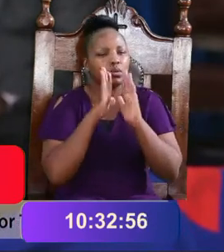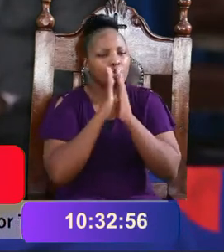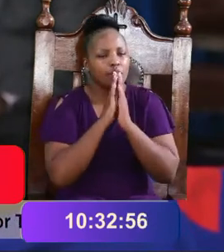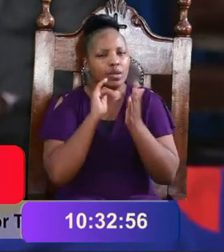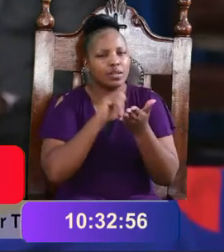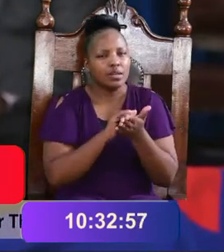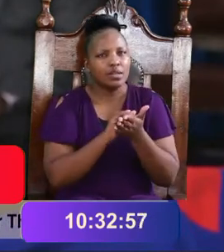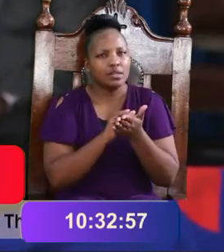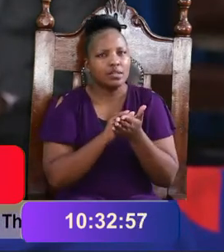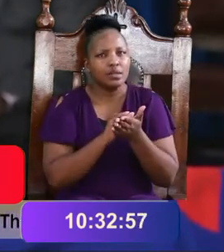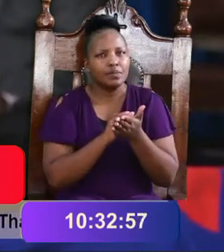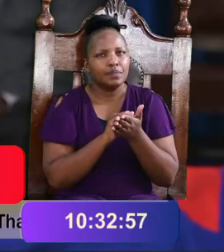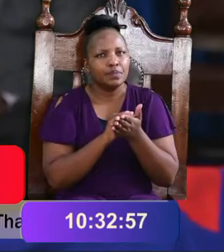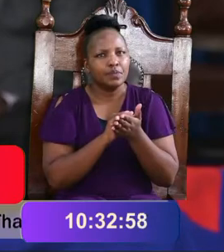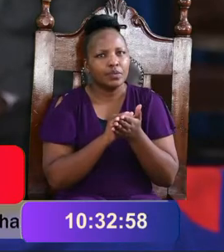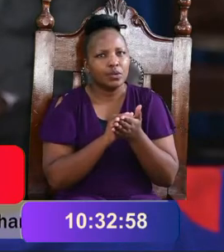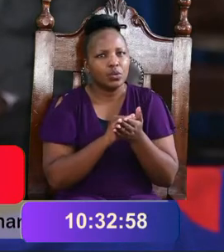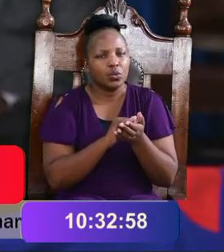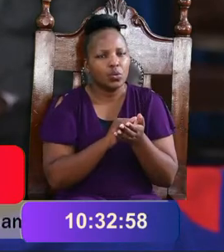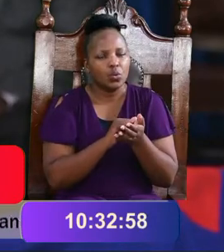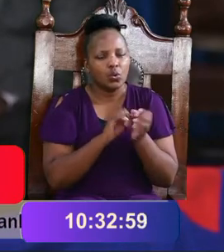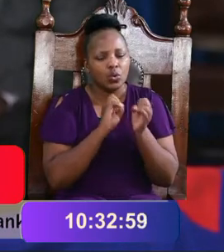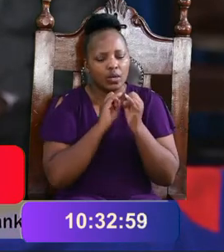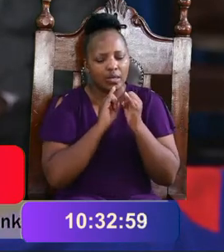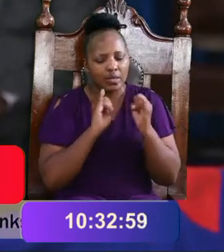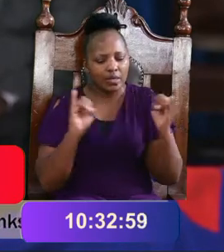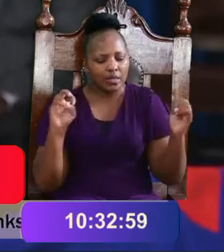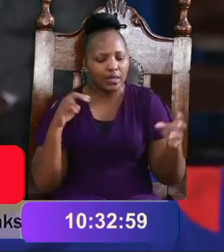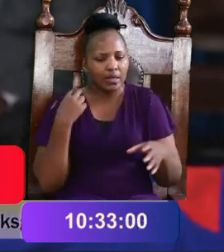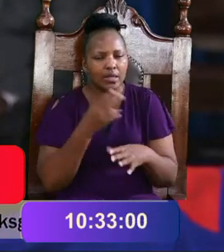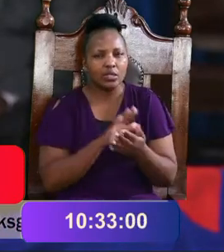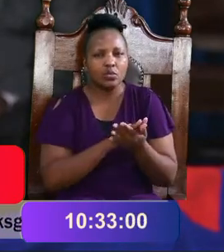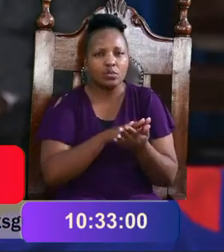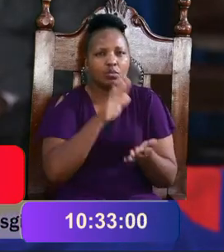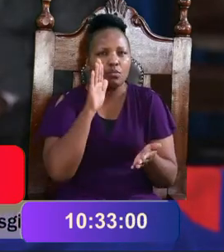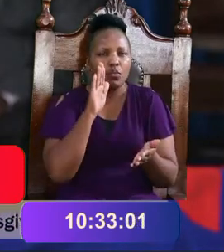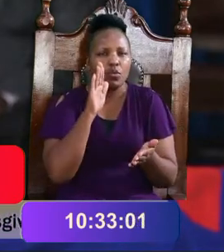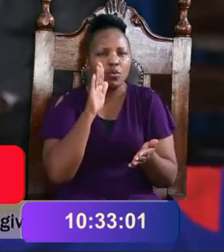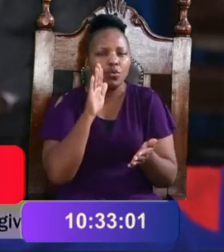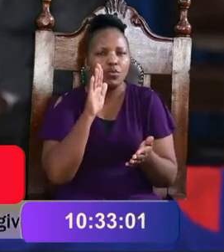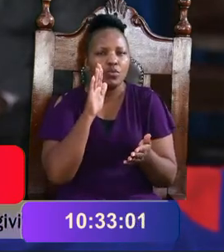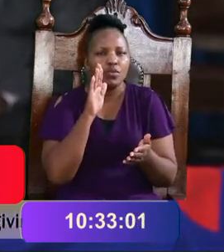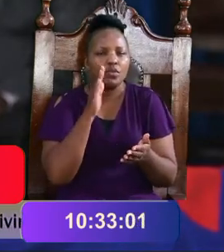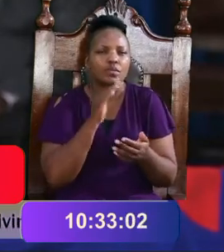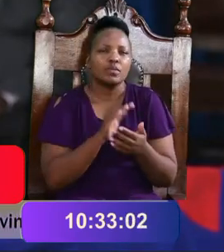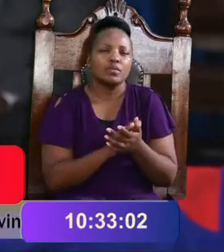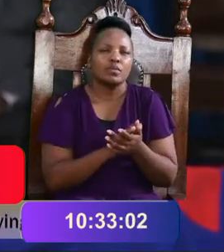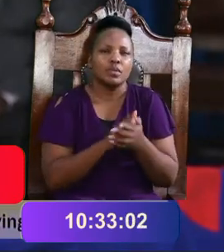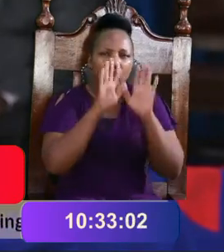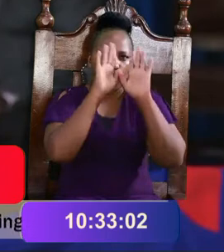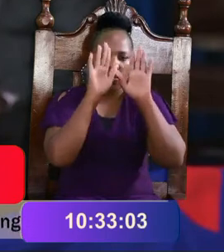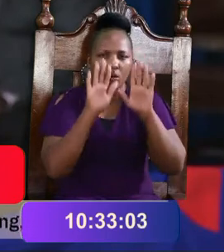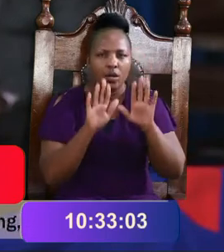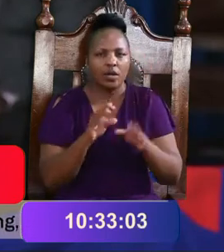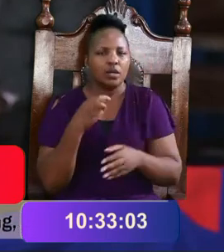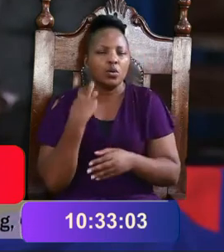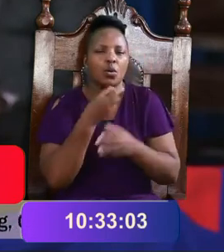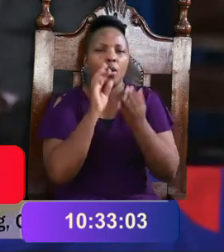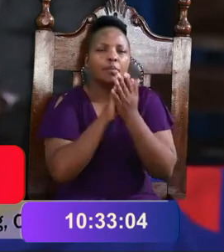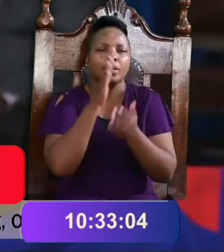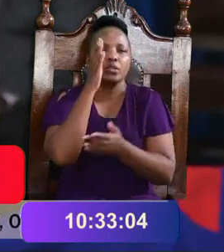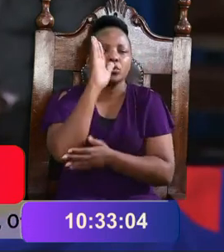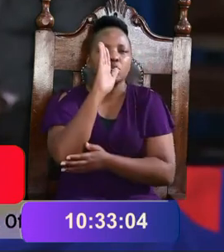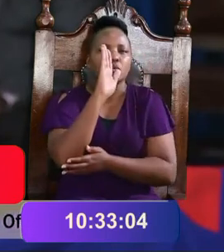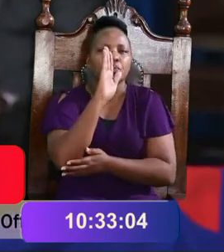Bwana utusafishe na utuoshe kabisa hata kushinda nguo theluji, e mfalme uliye mbinguni. Tuakutukuza na